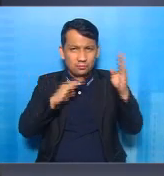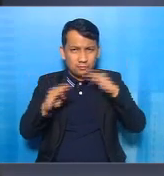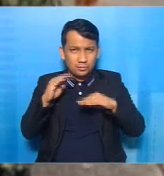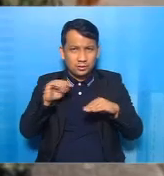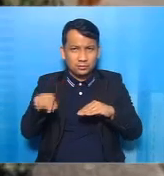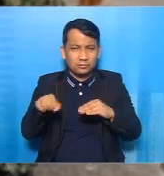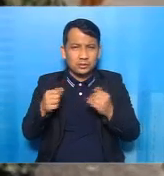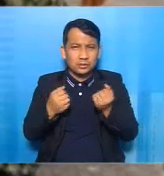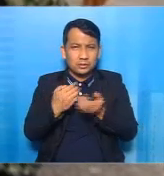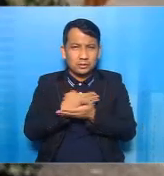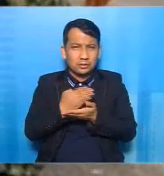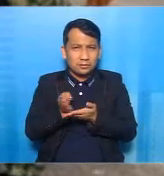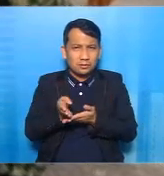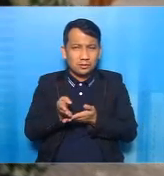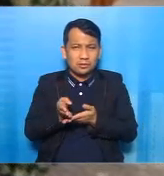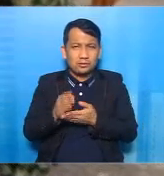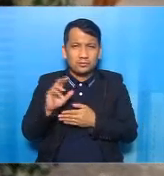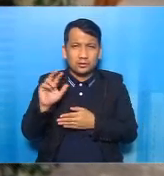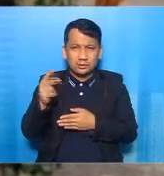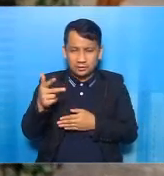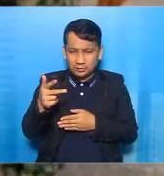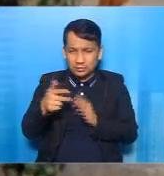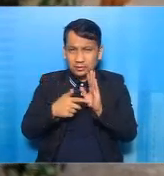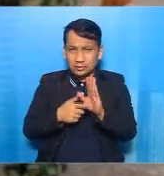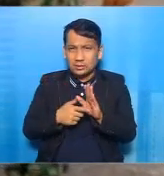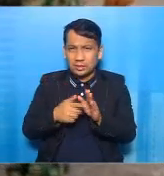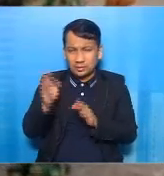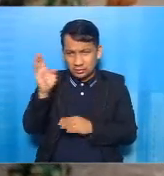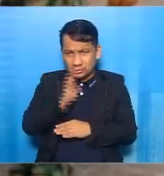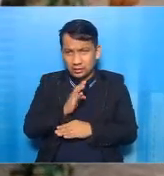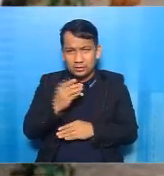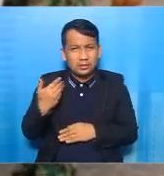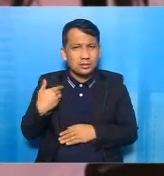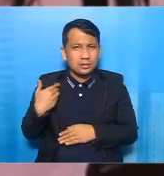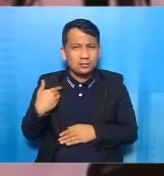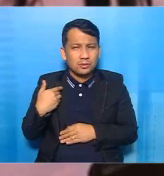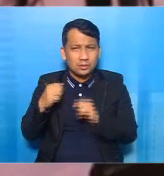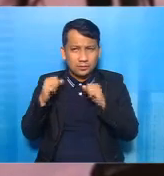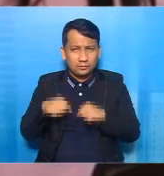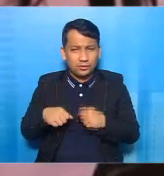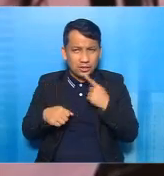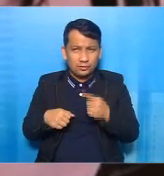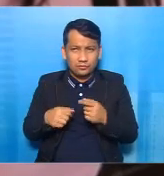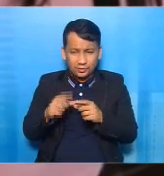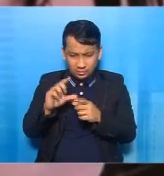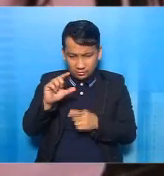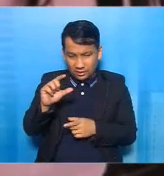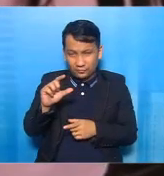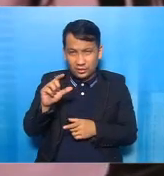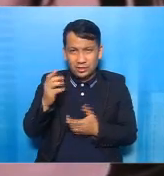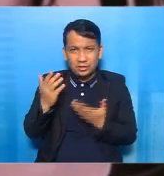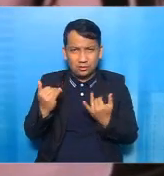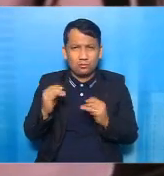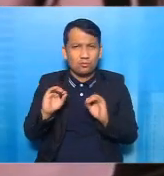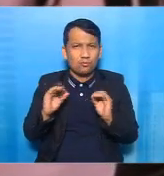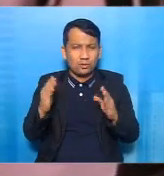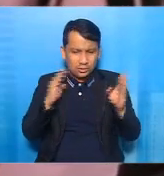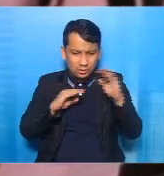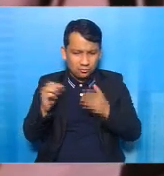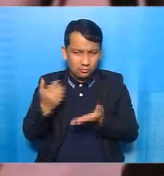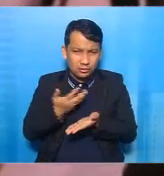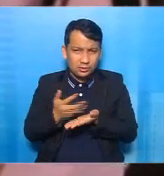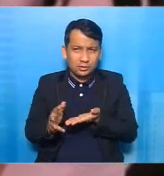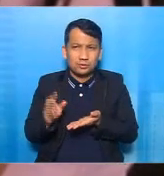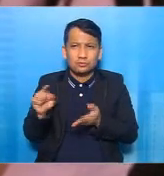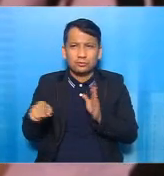mismong storage box at tanging ang thermometer lang nito ang nasira. Hindi rin daw naapektuhan ang vials ng bakuna, kaya walang nasayang sa